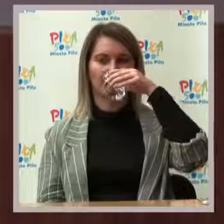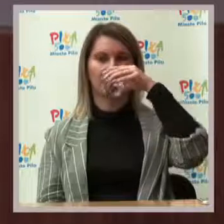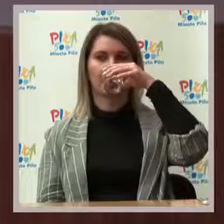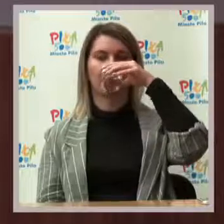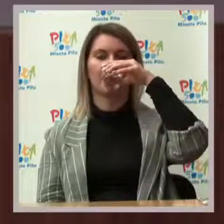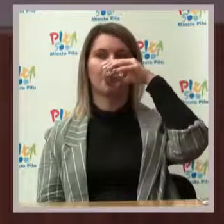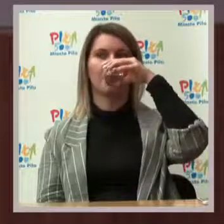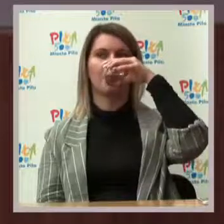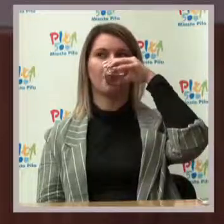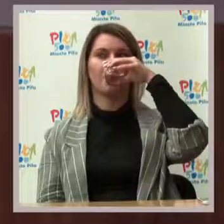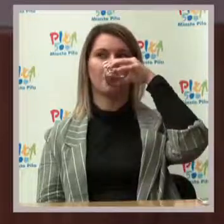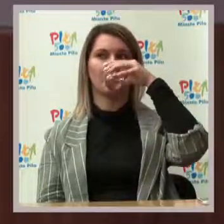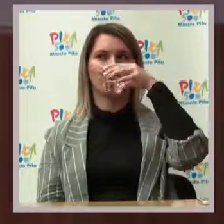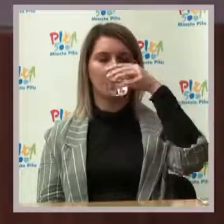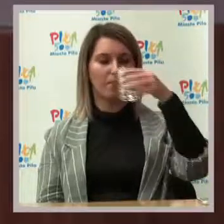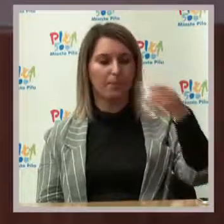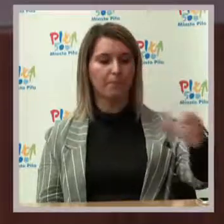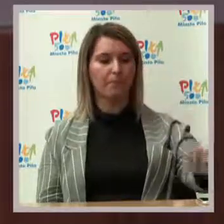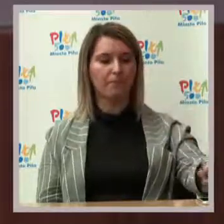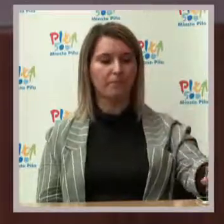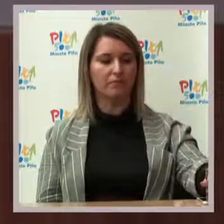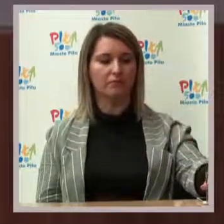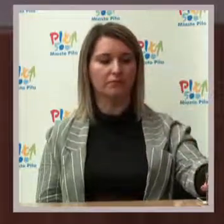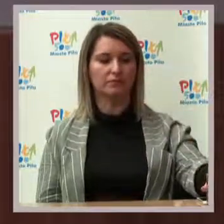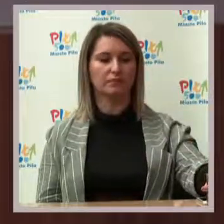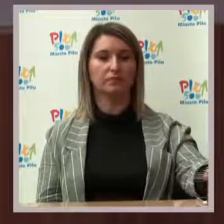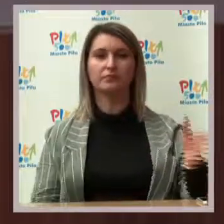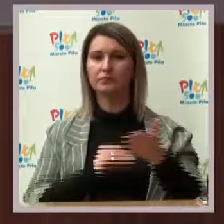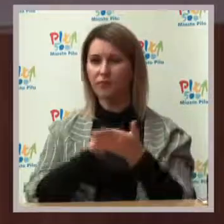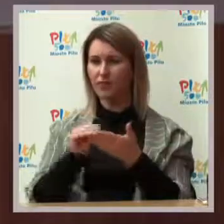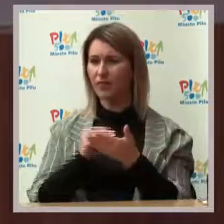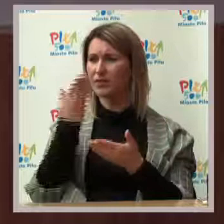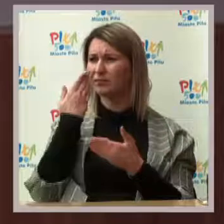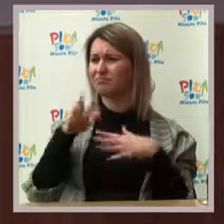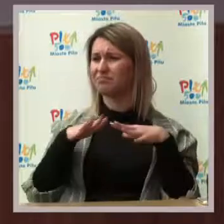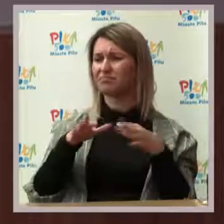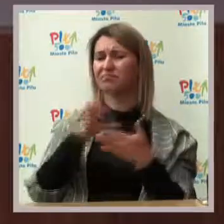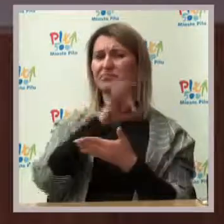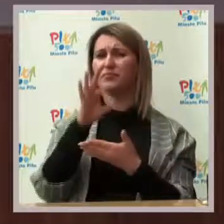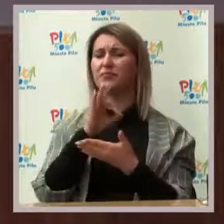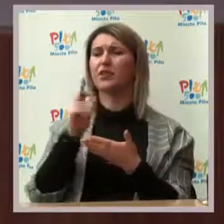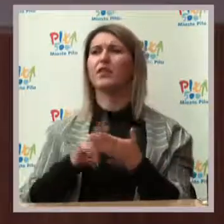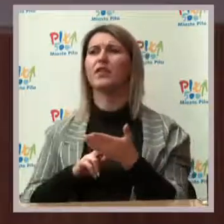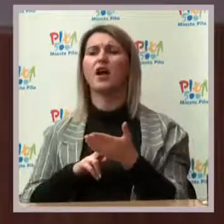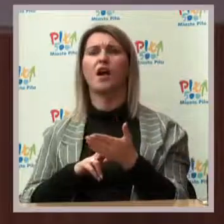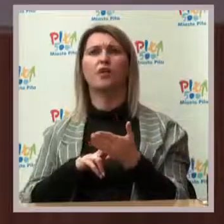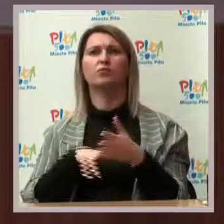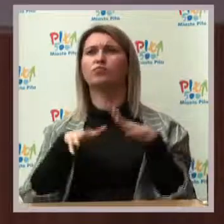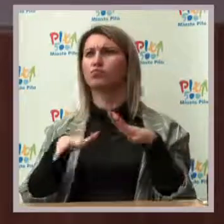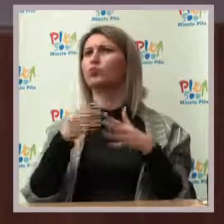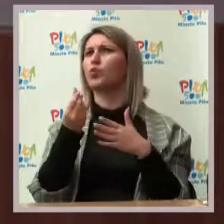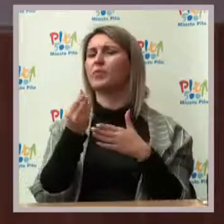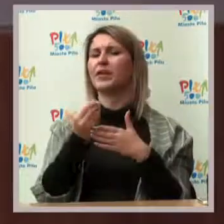takich samodzielnie na wiele milionów złotych, bo ASTO, Aktywni